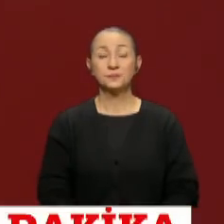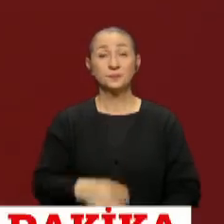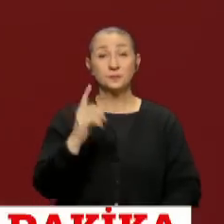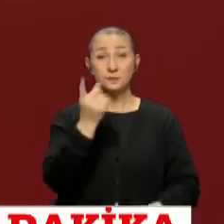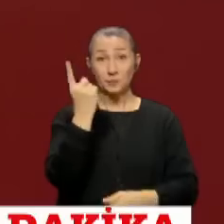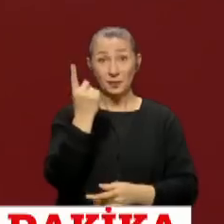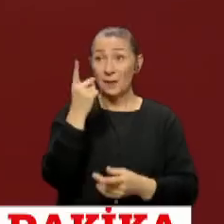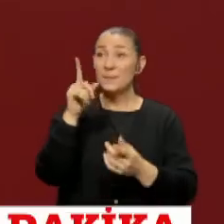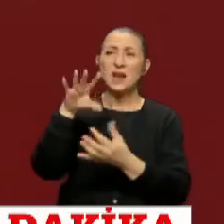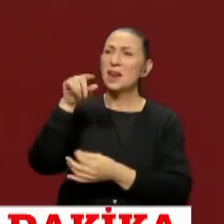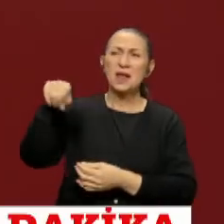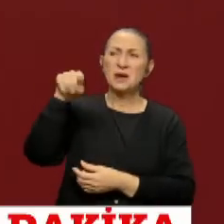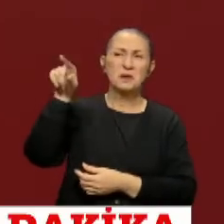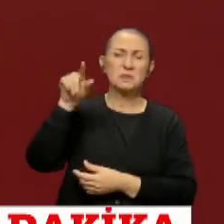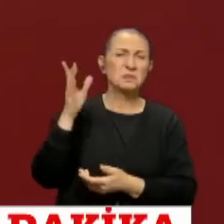Birileri